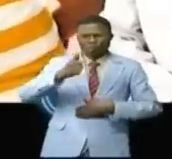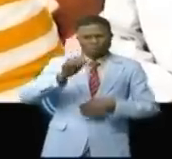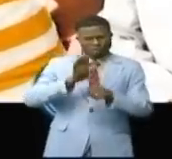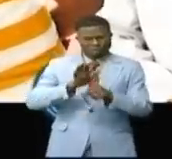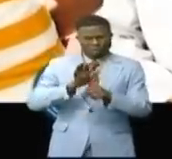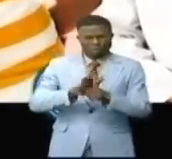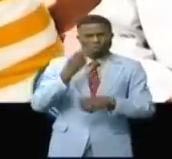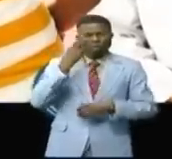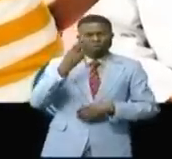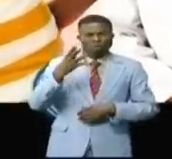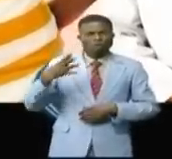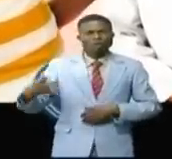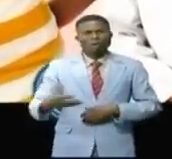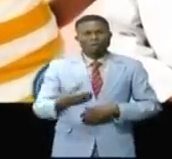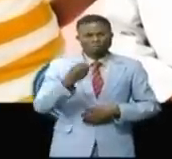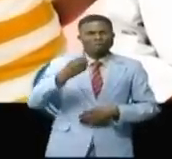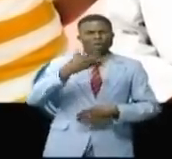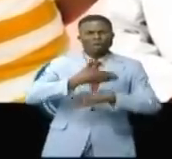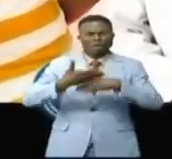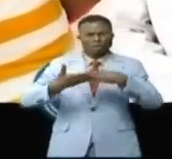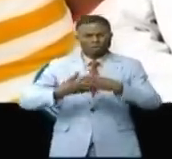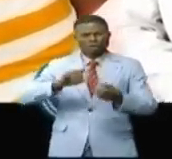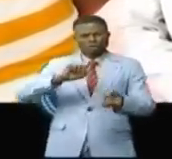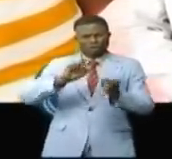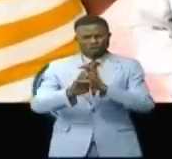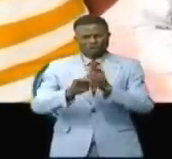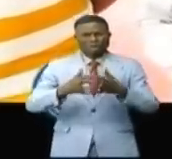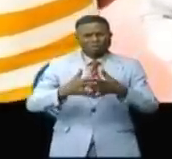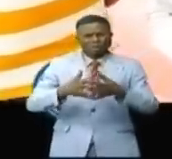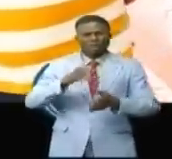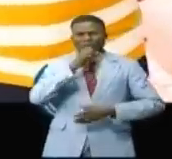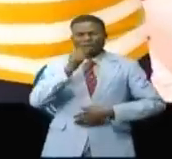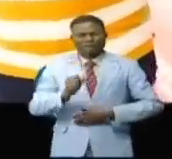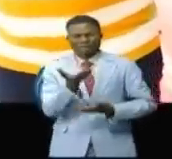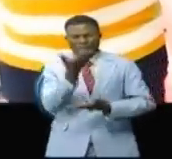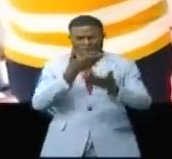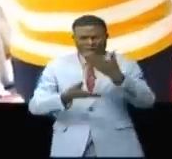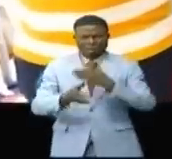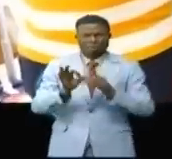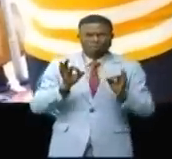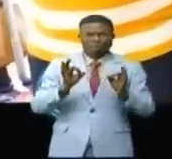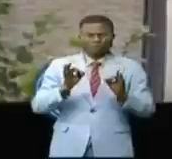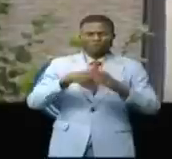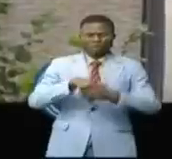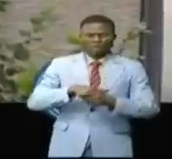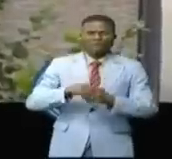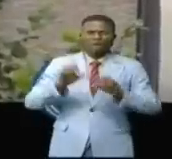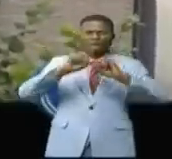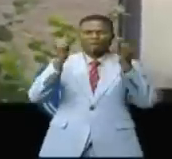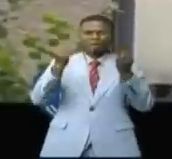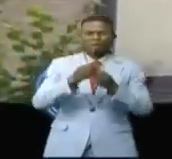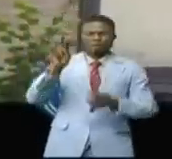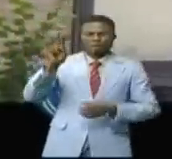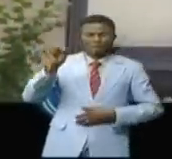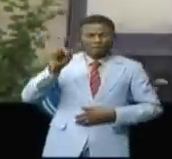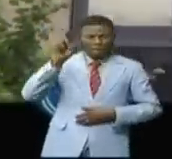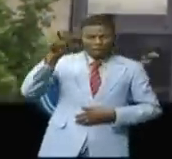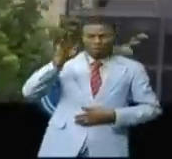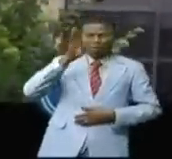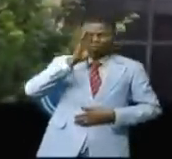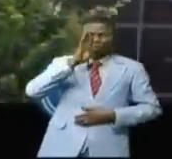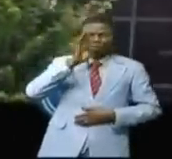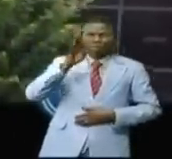récupérer habilité à donner des précisions au niveau de la souplesse à bruxelles une